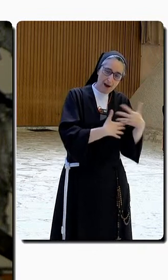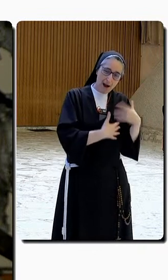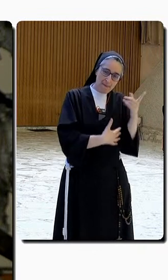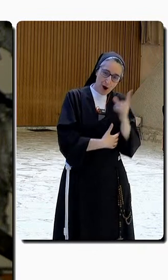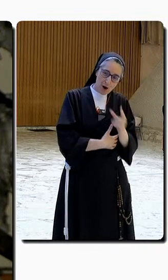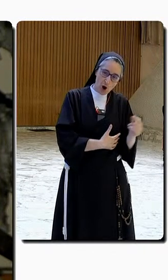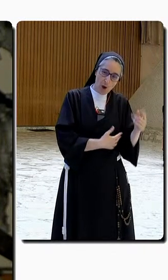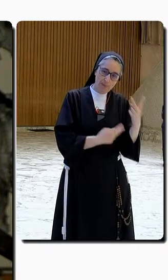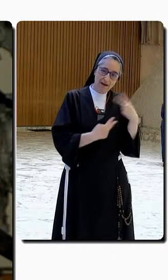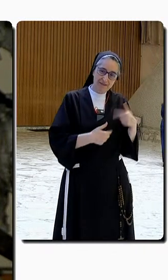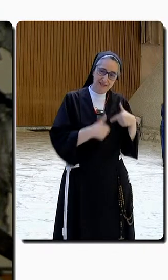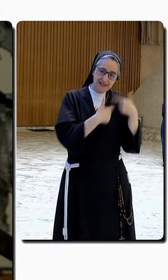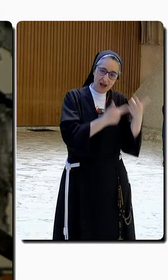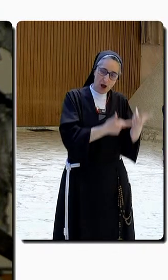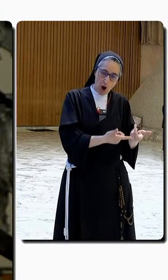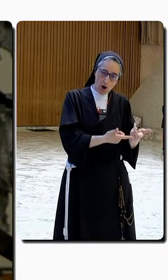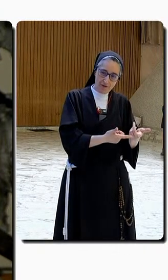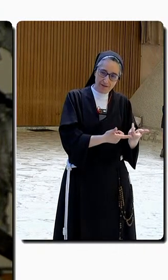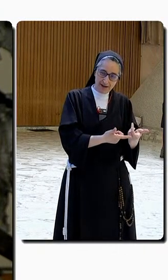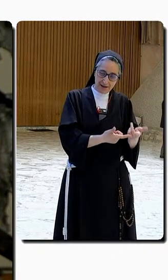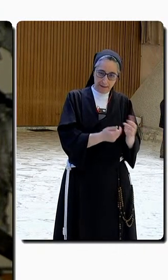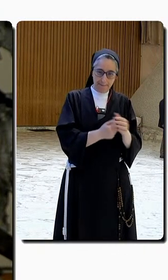dare la propria vita.